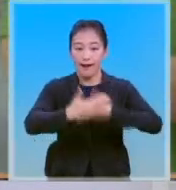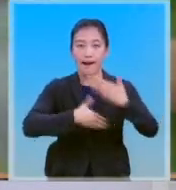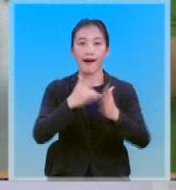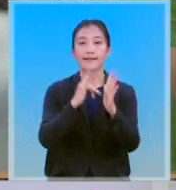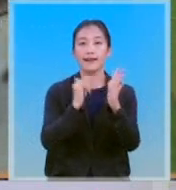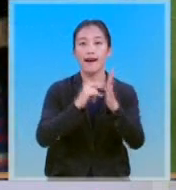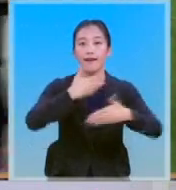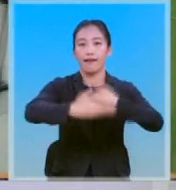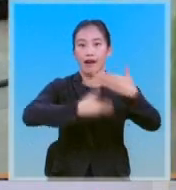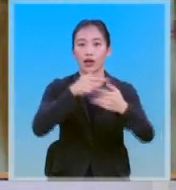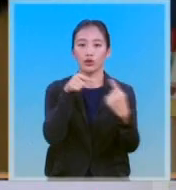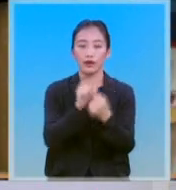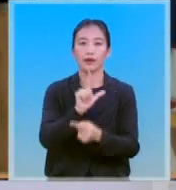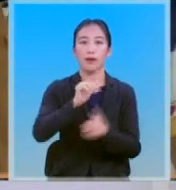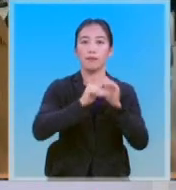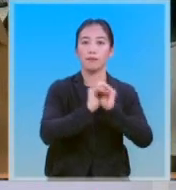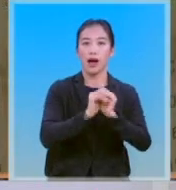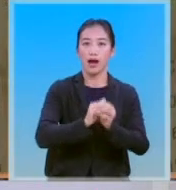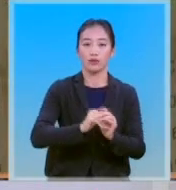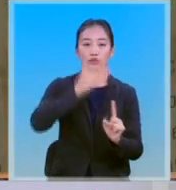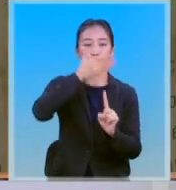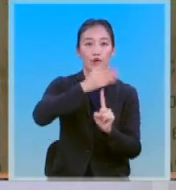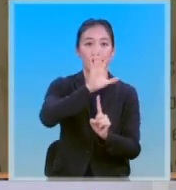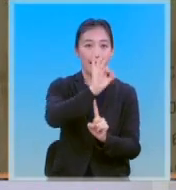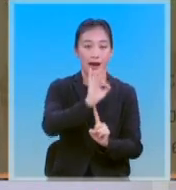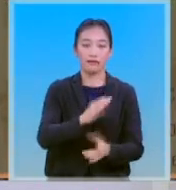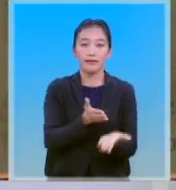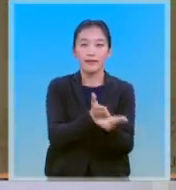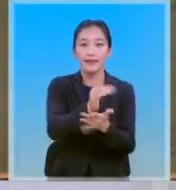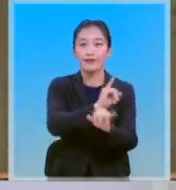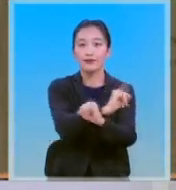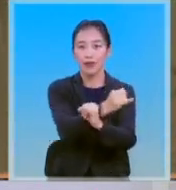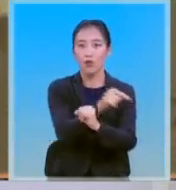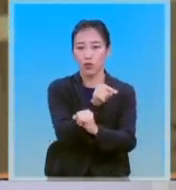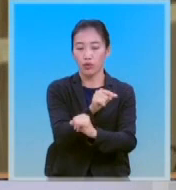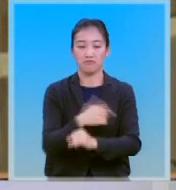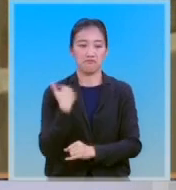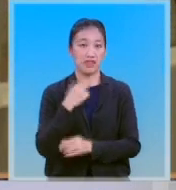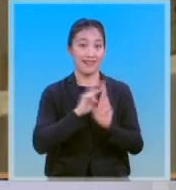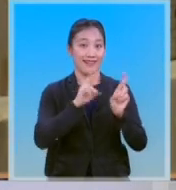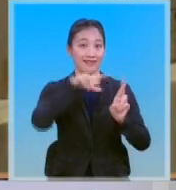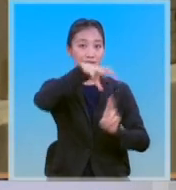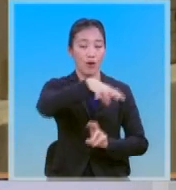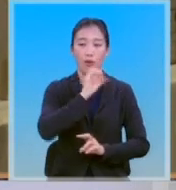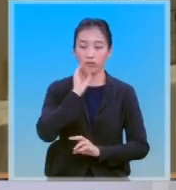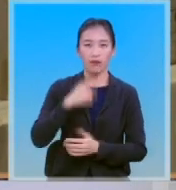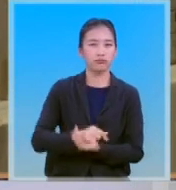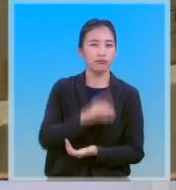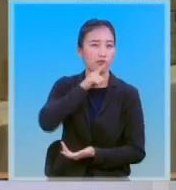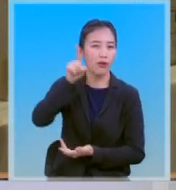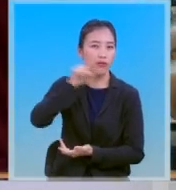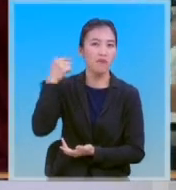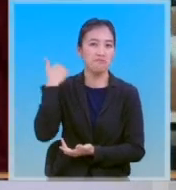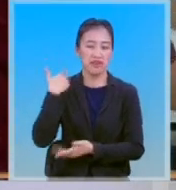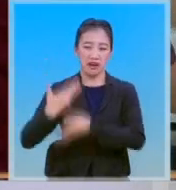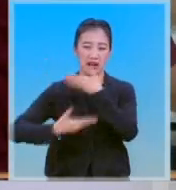ยู่ย่านถนนลาดพร้าวซอย9เขตจตุจักรนะคะร้านนี้ได้รับการร้องเรียนว่าขายหน้ากากอนามัย N95 สูงถึงราค